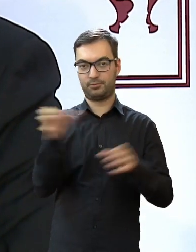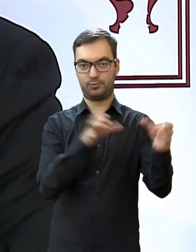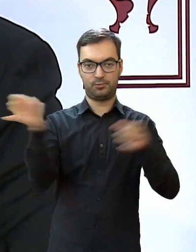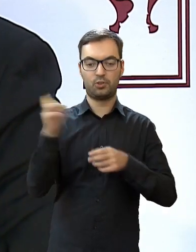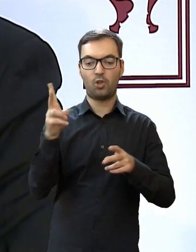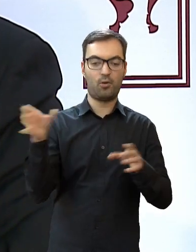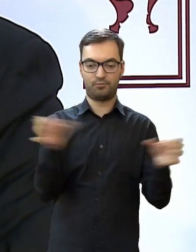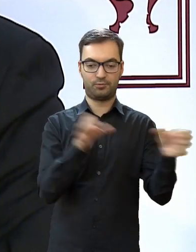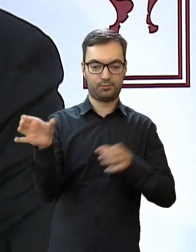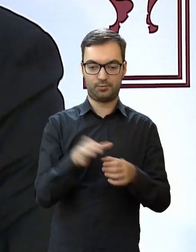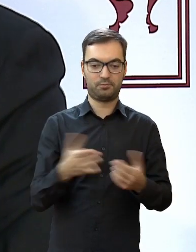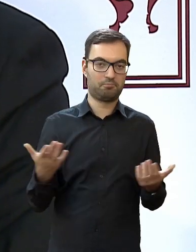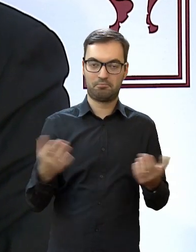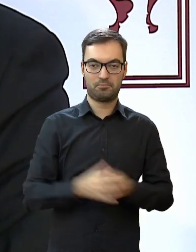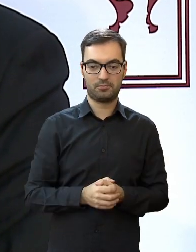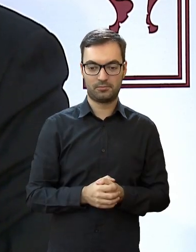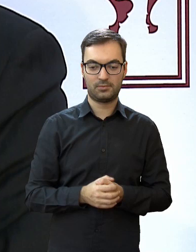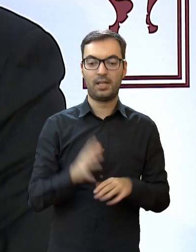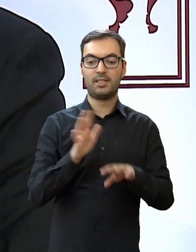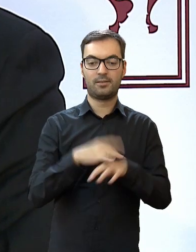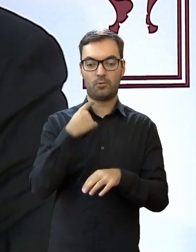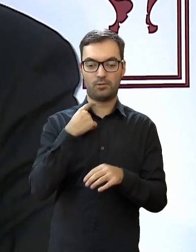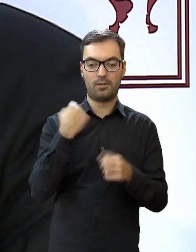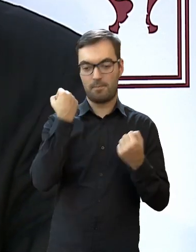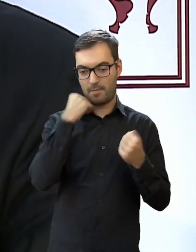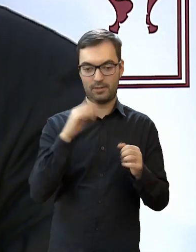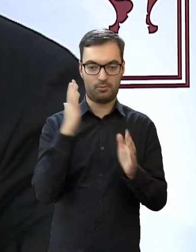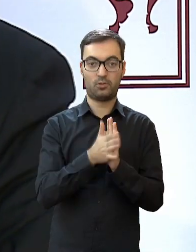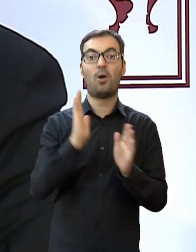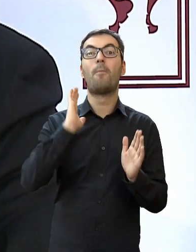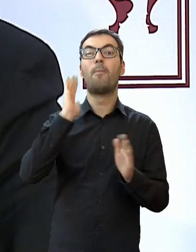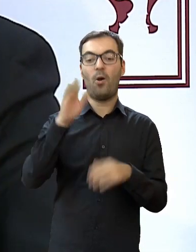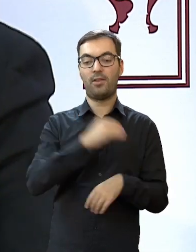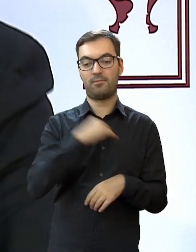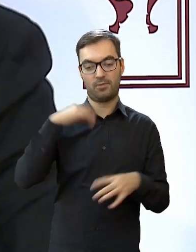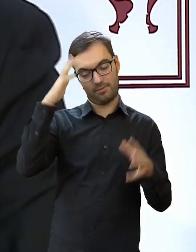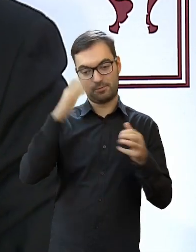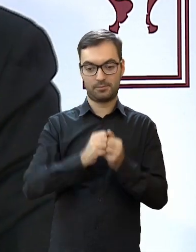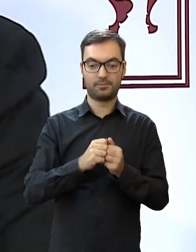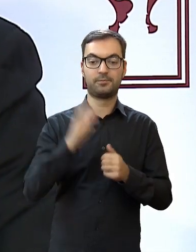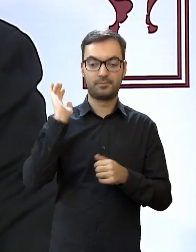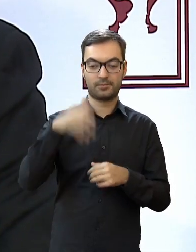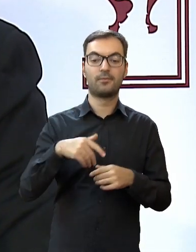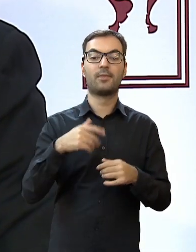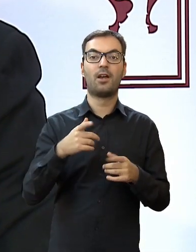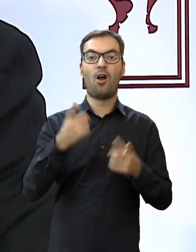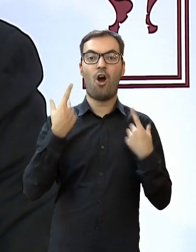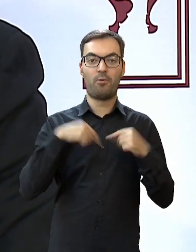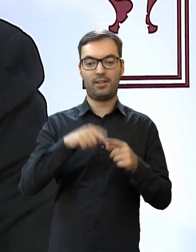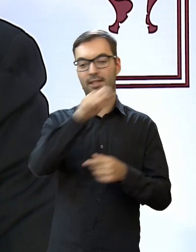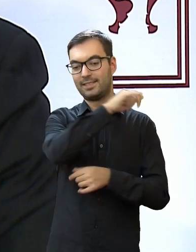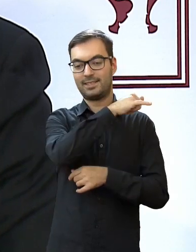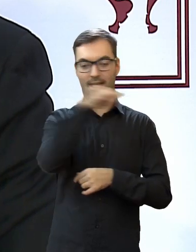dany komitet zdobył. Także system głosowania był bardzo prosty. Później w Polsce wymyślono, że będzie obywatel skreślał.